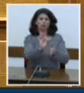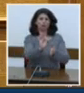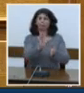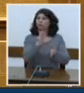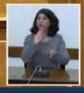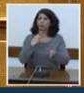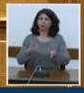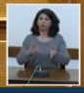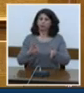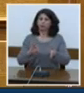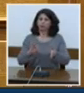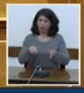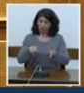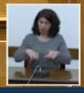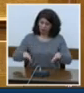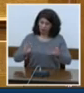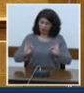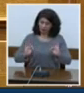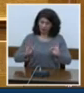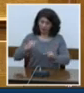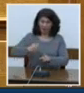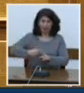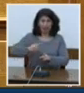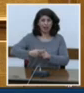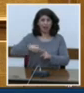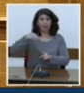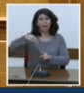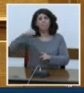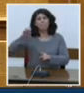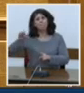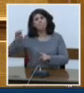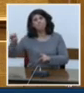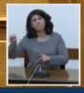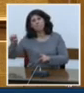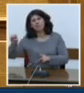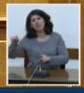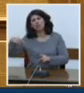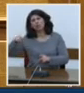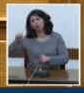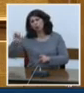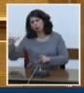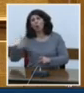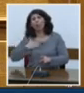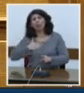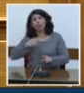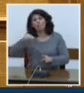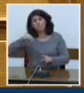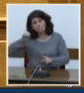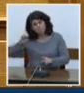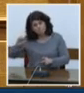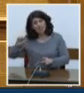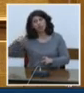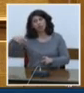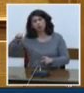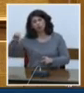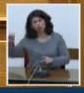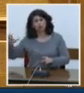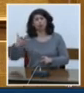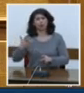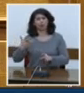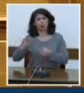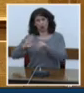MeToo απλώνεται μπροστά μας μια ευκαιρία να γίνουμε όλοι καλύτεροι. Η κοινωνία